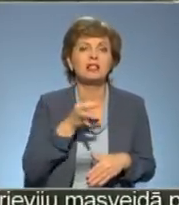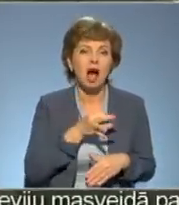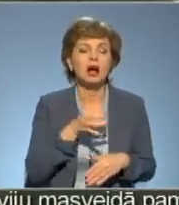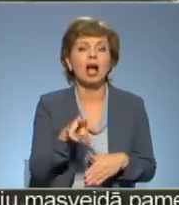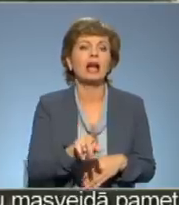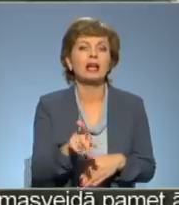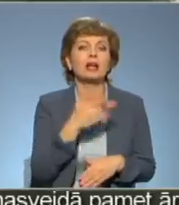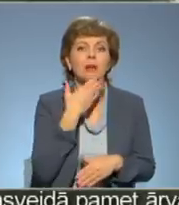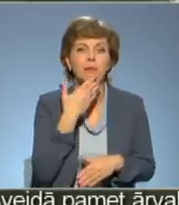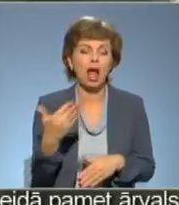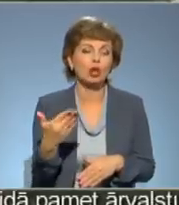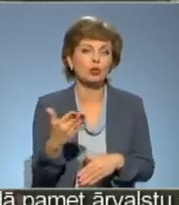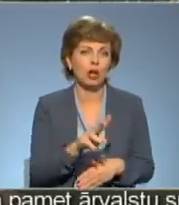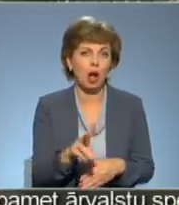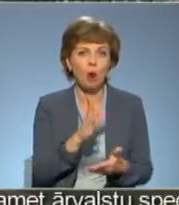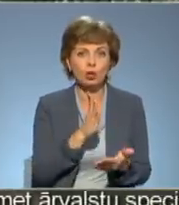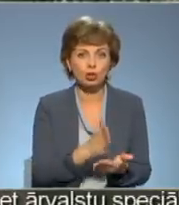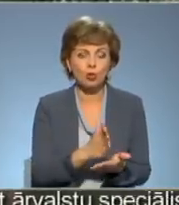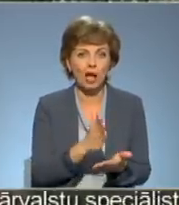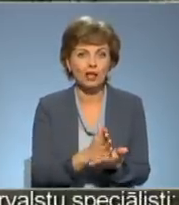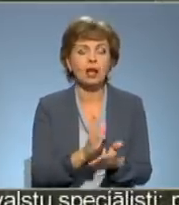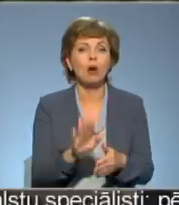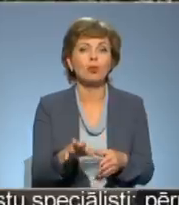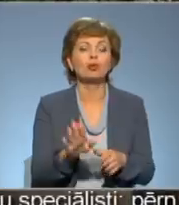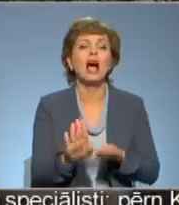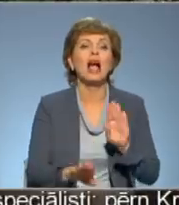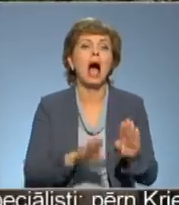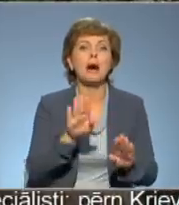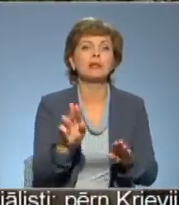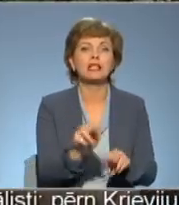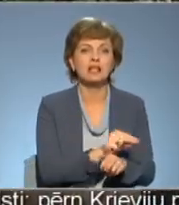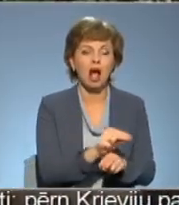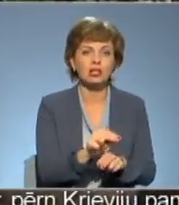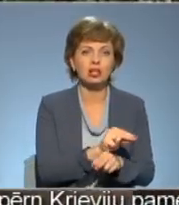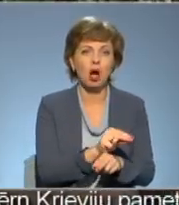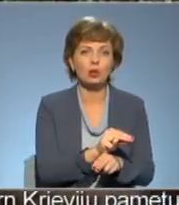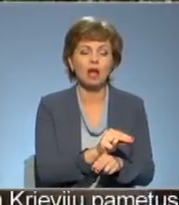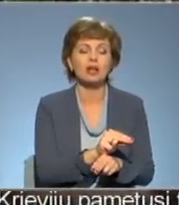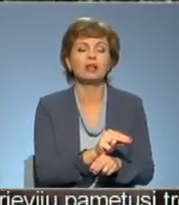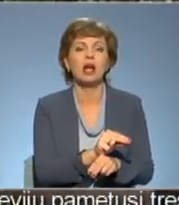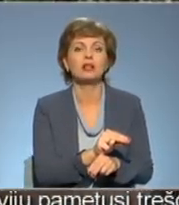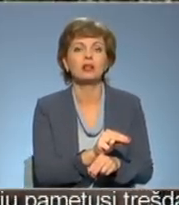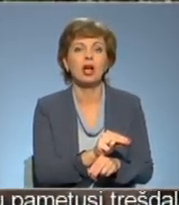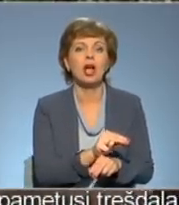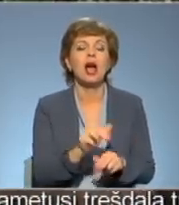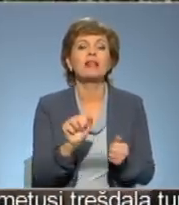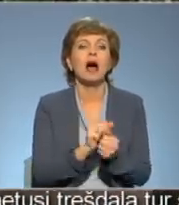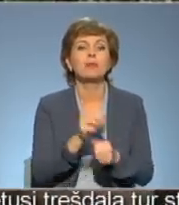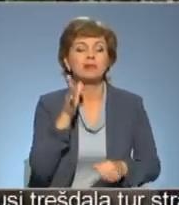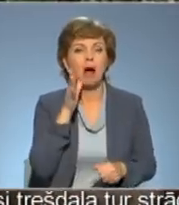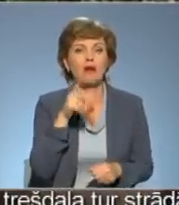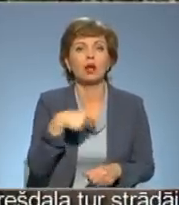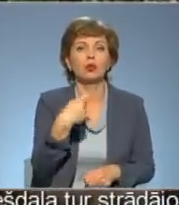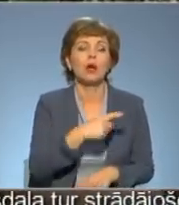kaut kas jodām bija notiek, beidzot tiek kāpnes restaurēts. Ļoti lūdzu dabas pārvaldi, lai rod iespēju